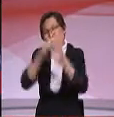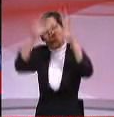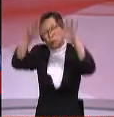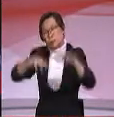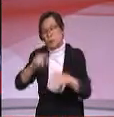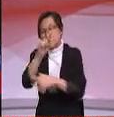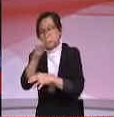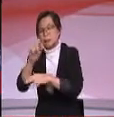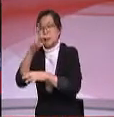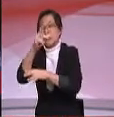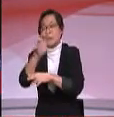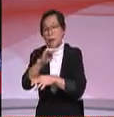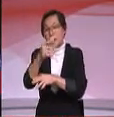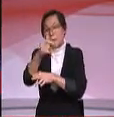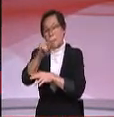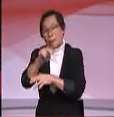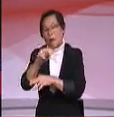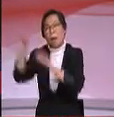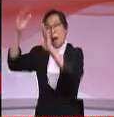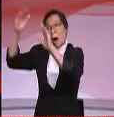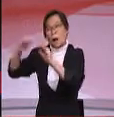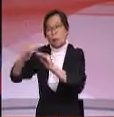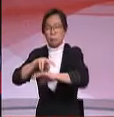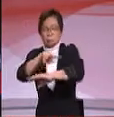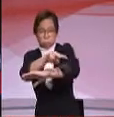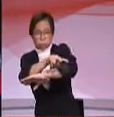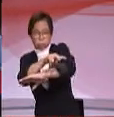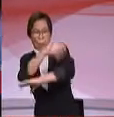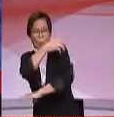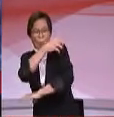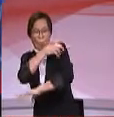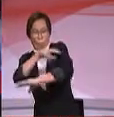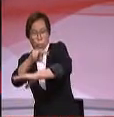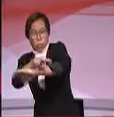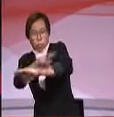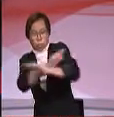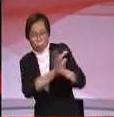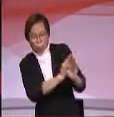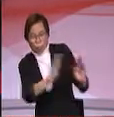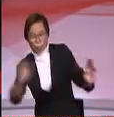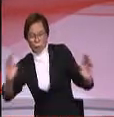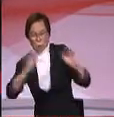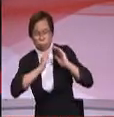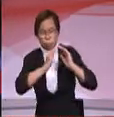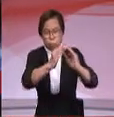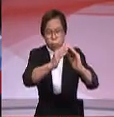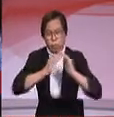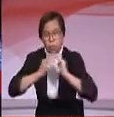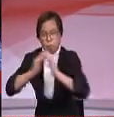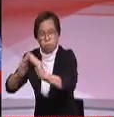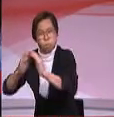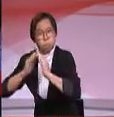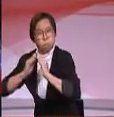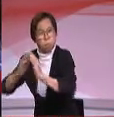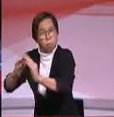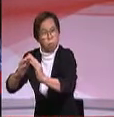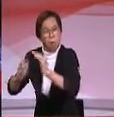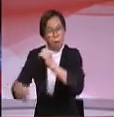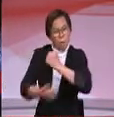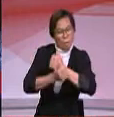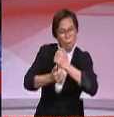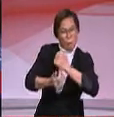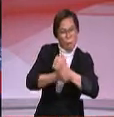dan harapkan keadaan ini akan terus dipantau oleh pihak berkuasa di sepanjang perumahan ataupun kediaman penduduk yang